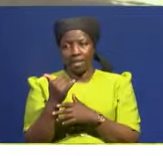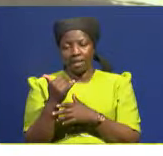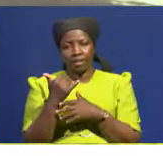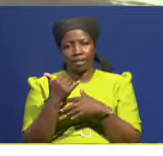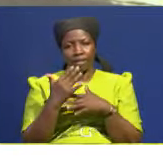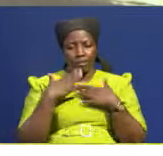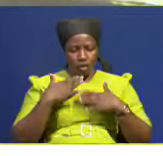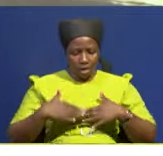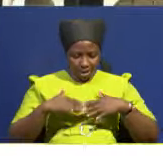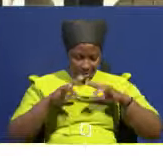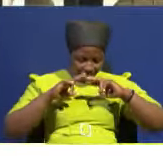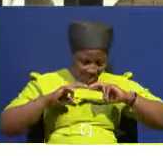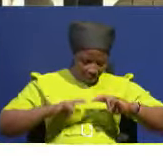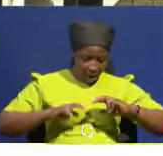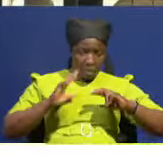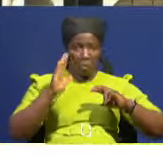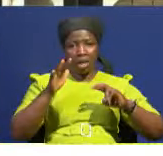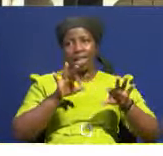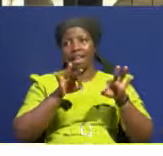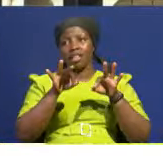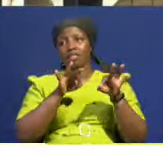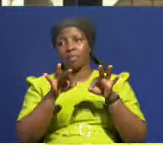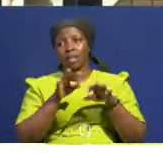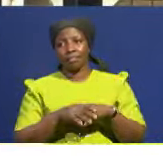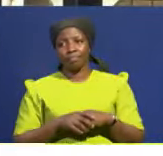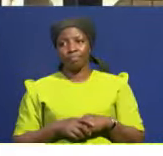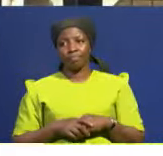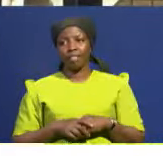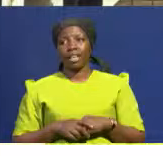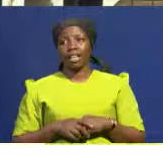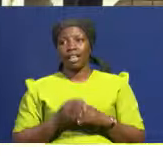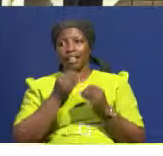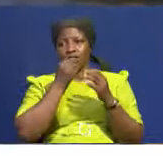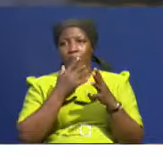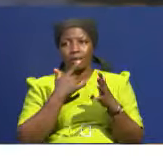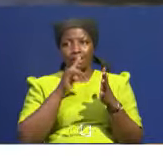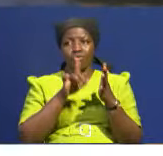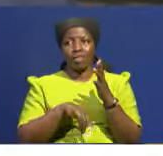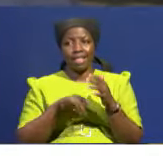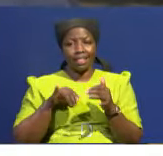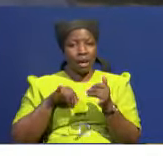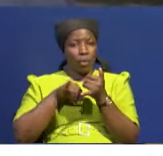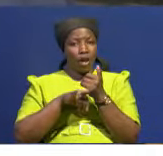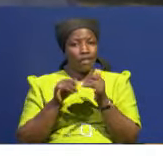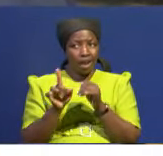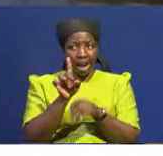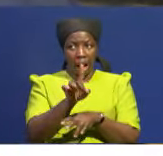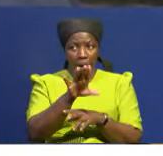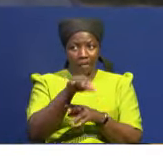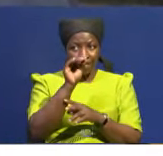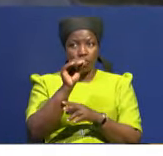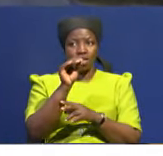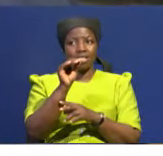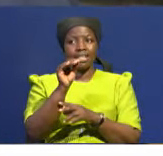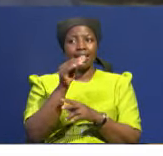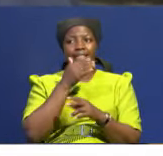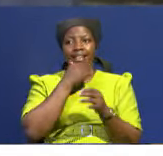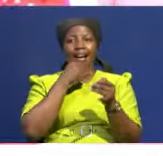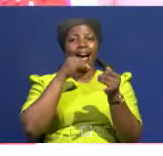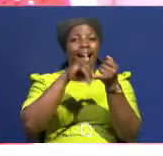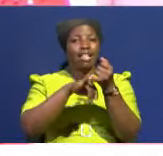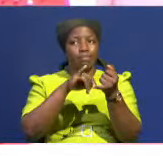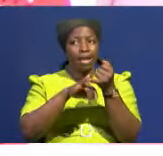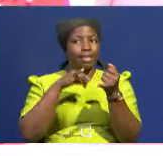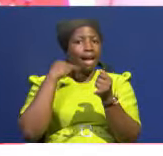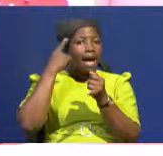itatuambia ukweli wa mambo. Duru zinaarifu kwamba mke wa Ayiego alimpata akiwa amepoteza fahamu pale alipofika nyumbani